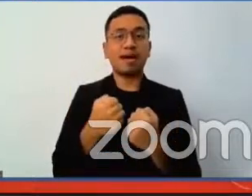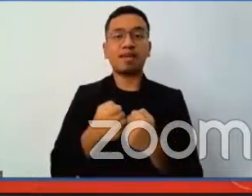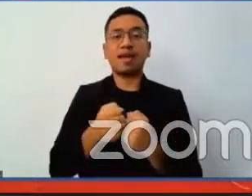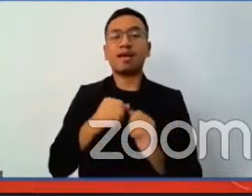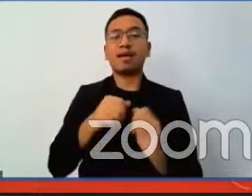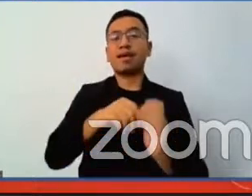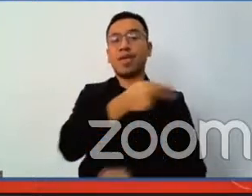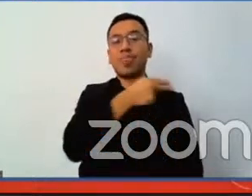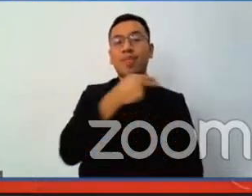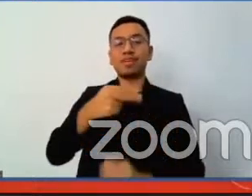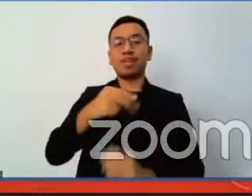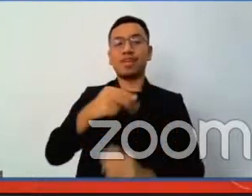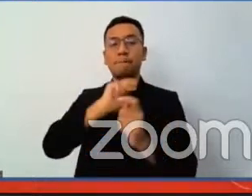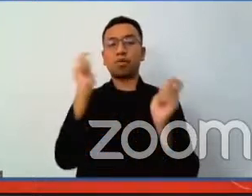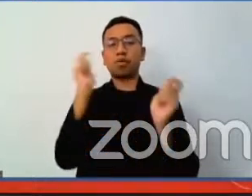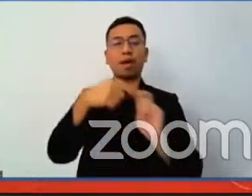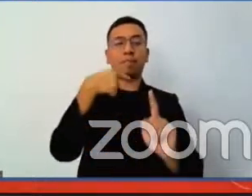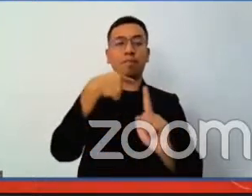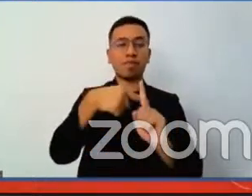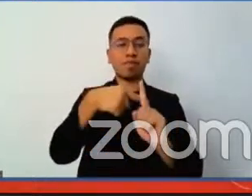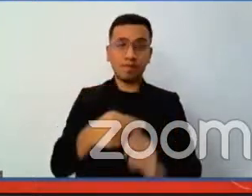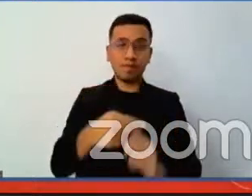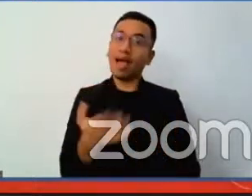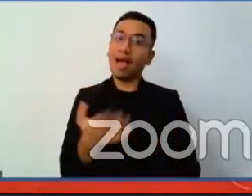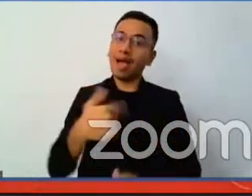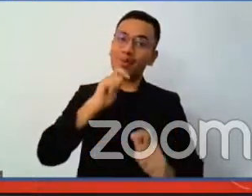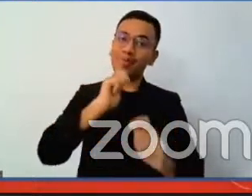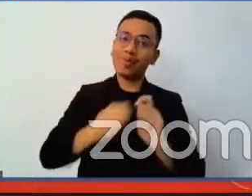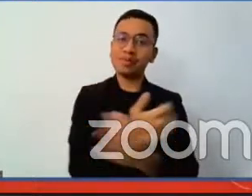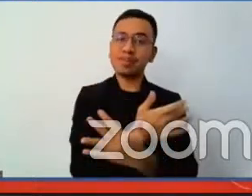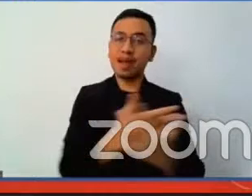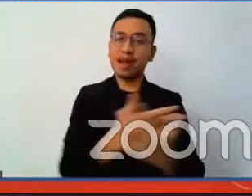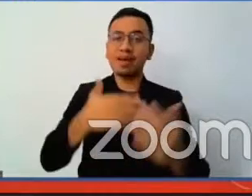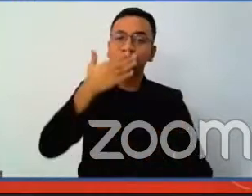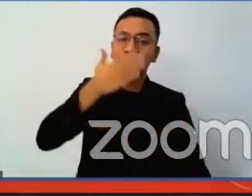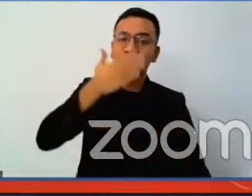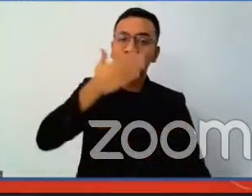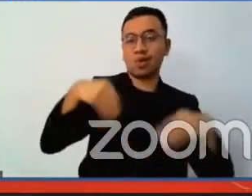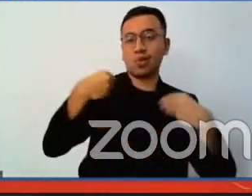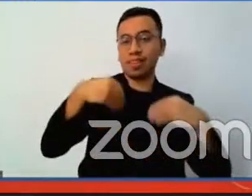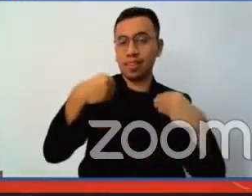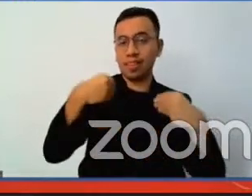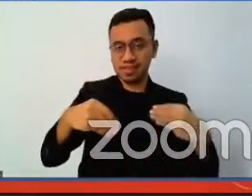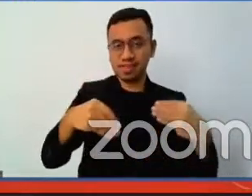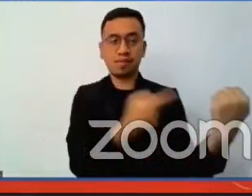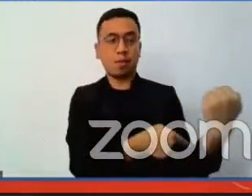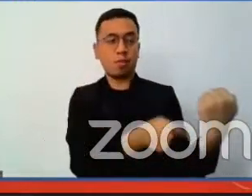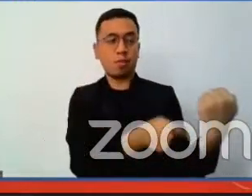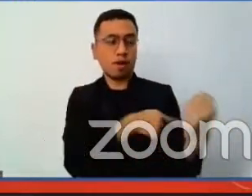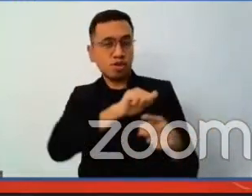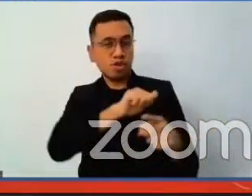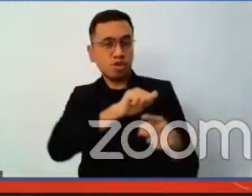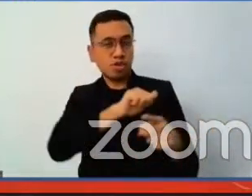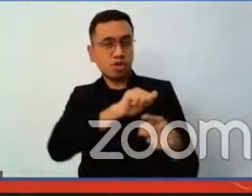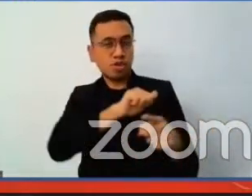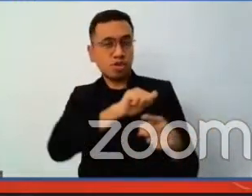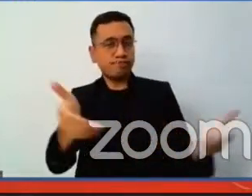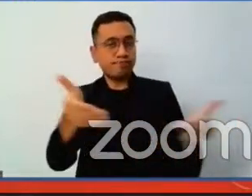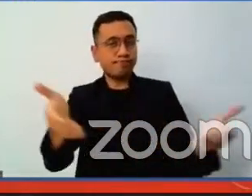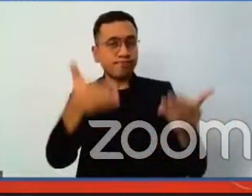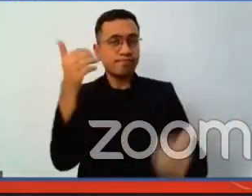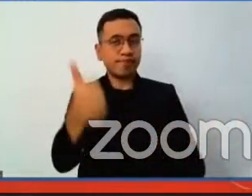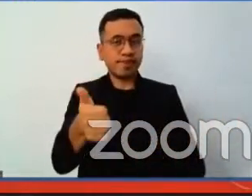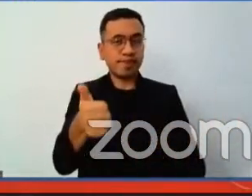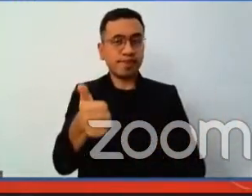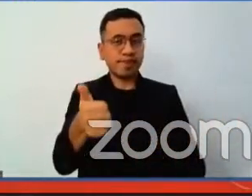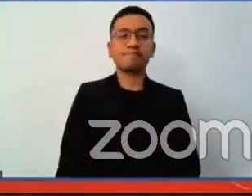ciptakan inovasi-inovasi berkualitas dengan mengembangkan talenta dan memaksimalkan potensi masyarakat digital Indonesia. Bersama